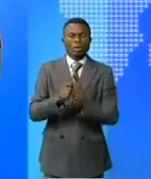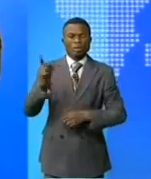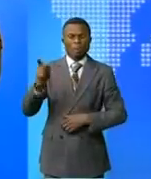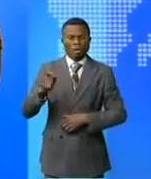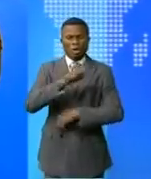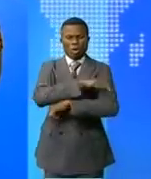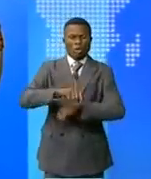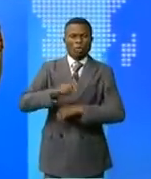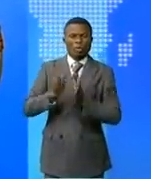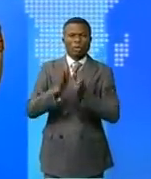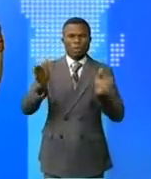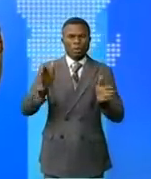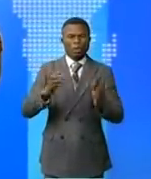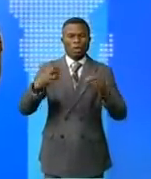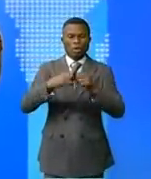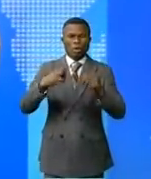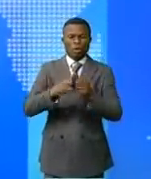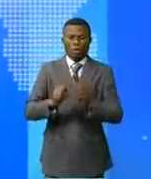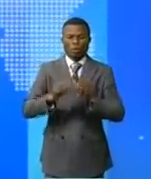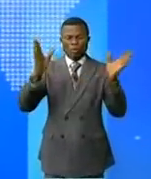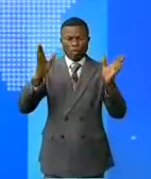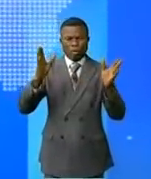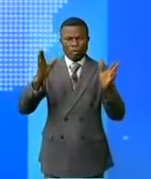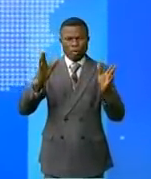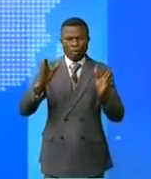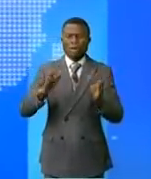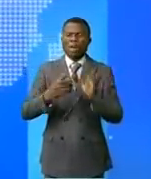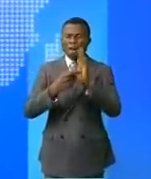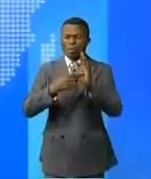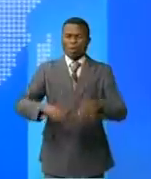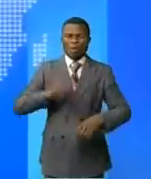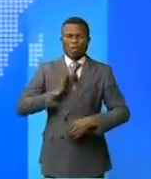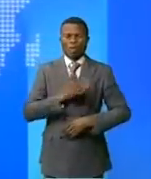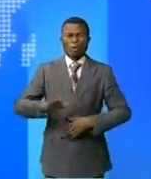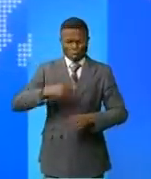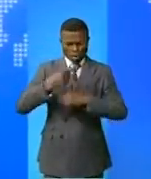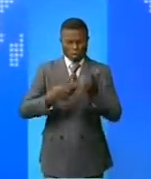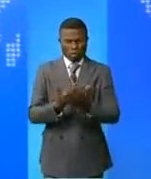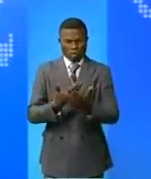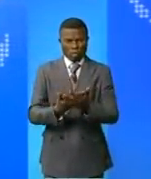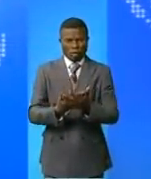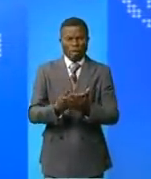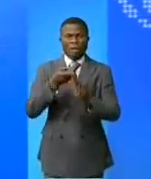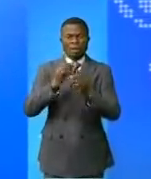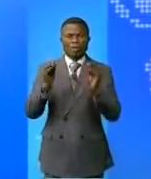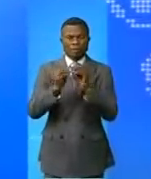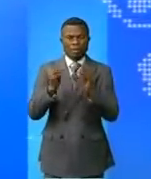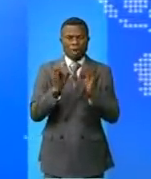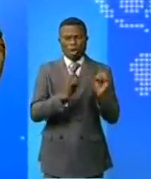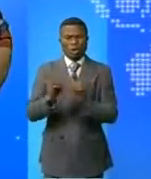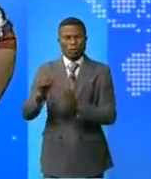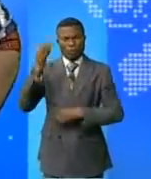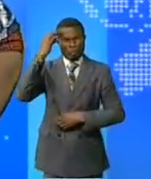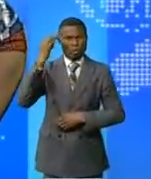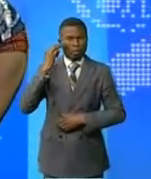commissariat général à l'énergie atomique. Cet outil de fierté nationale sera redémarré. C'est ce qui ressort de la réunion présidée par le